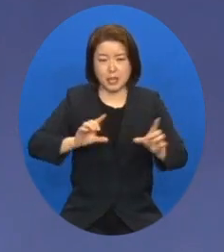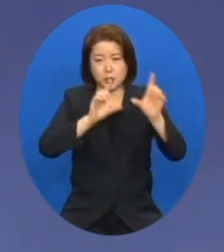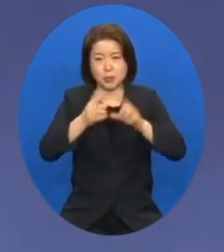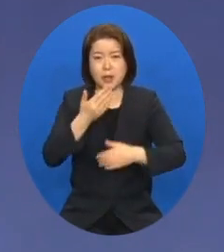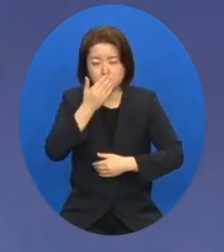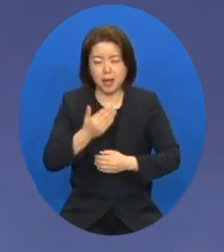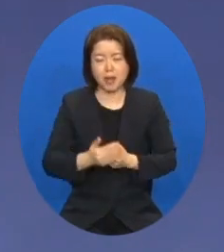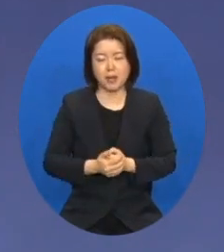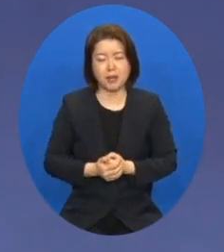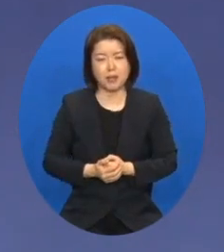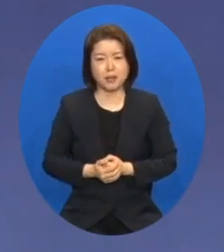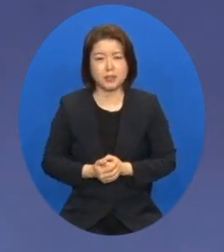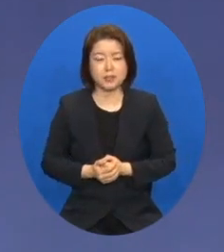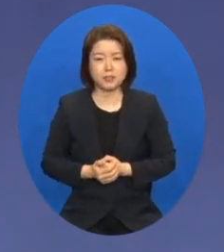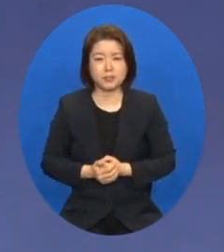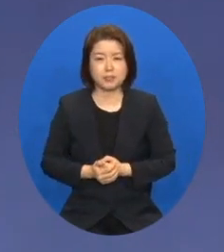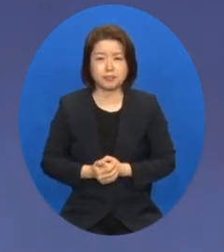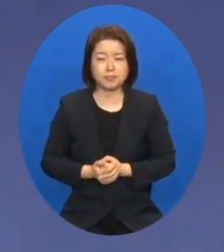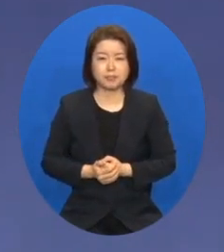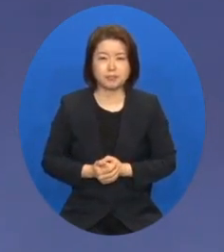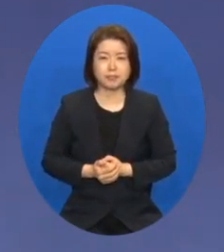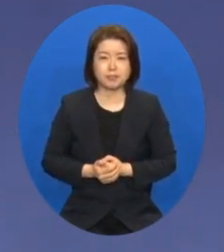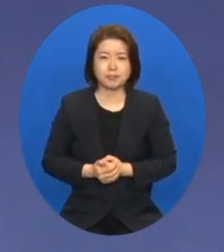수 있게 되는 것입니다